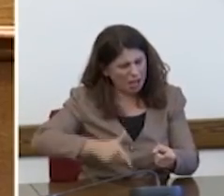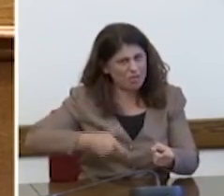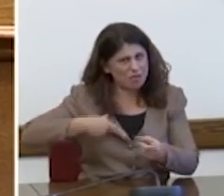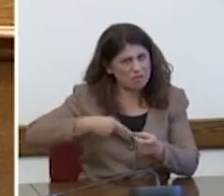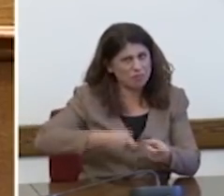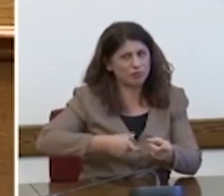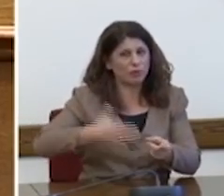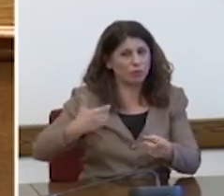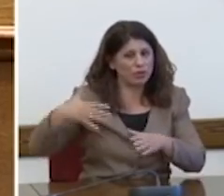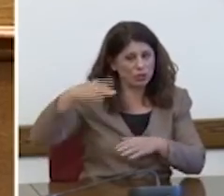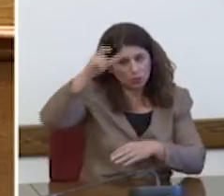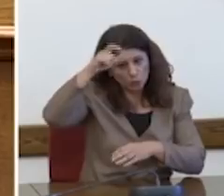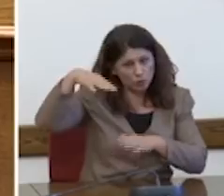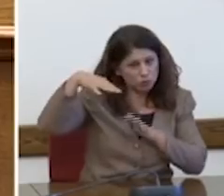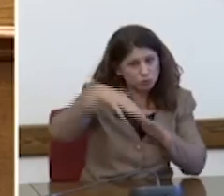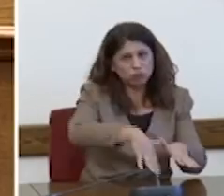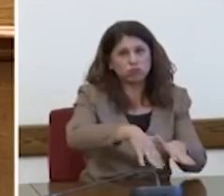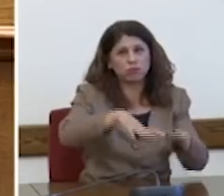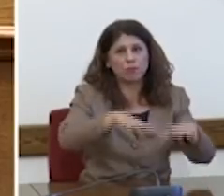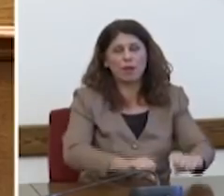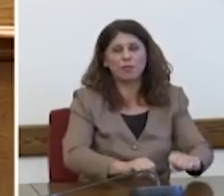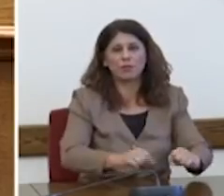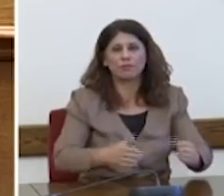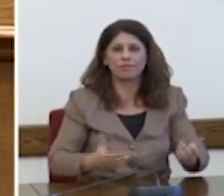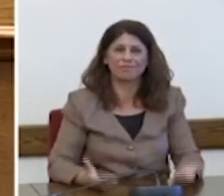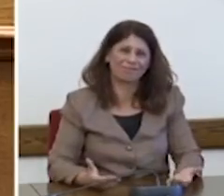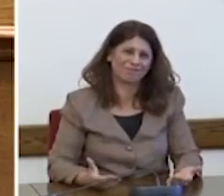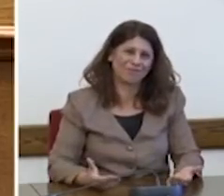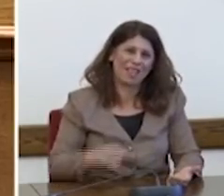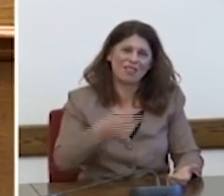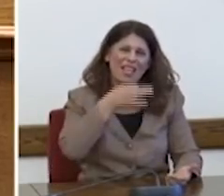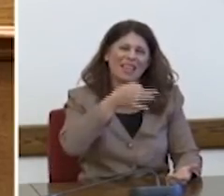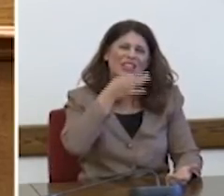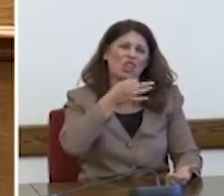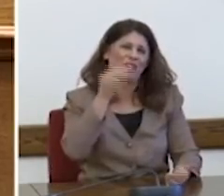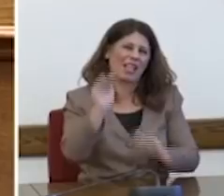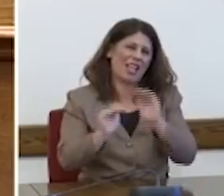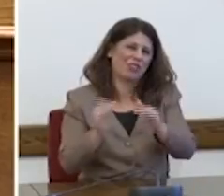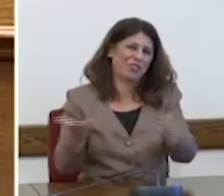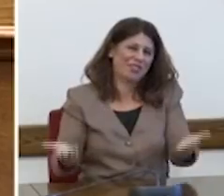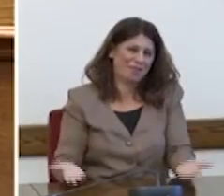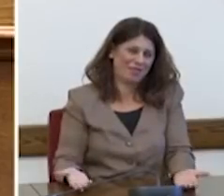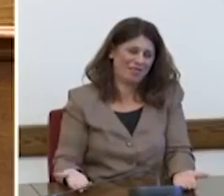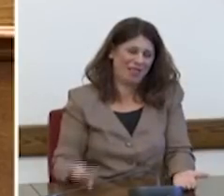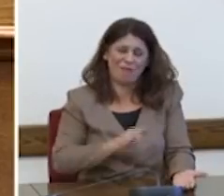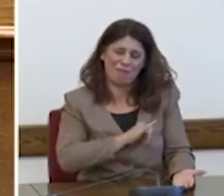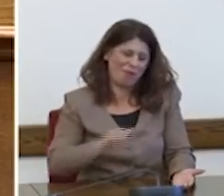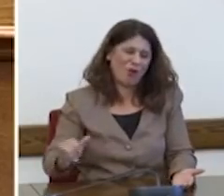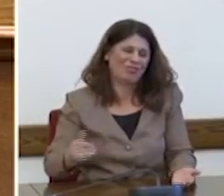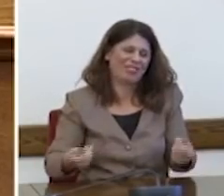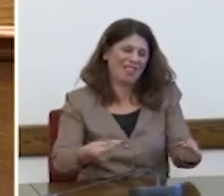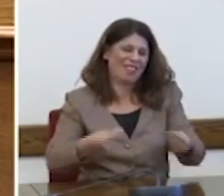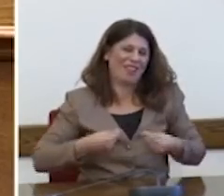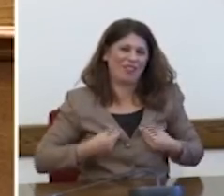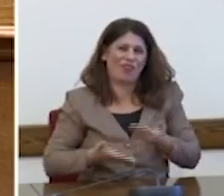και κατοχής? Φυσικά πάλι ρητορικά είναι αυτά τα ερωτήματα. Φυσικά και όχι είναι η